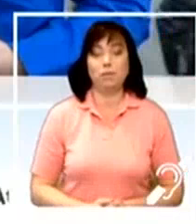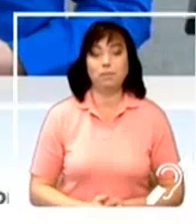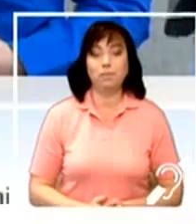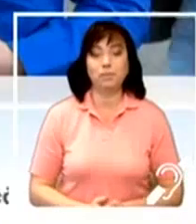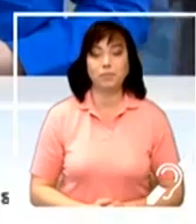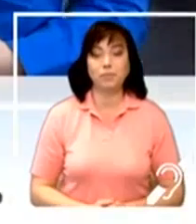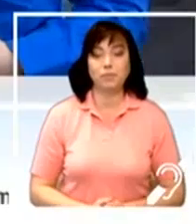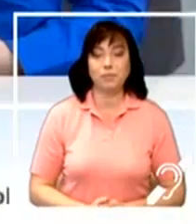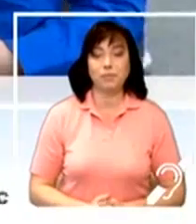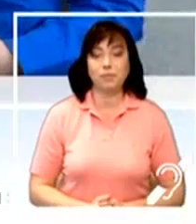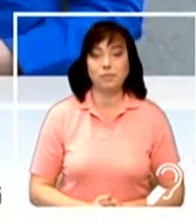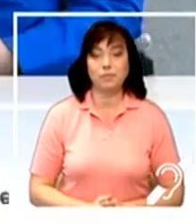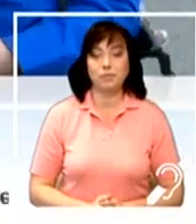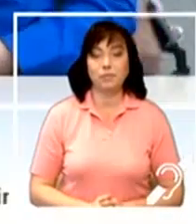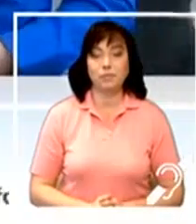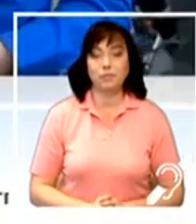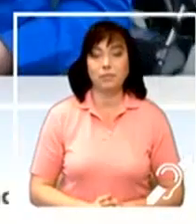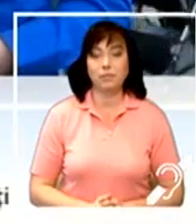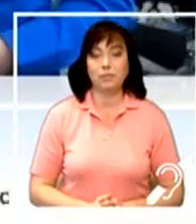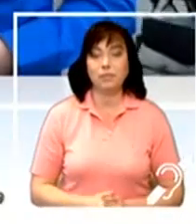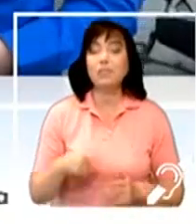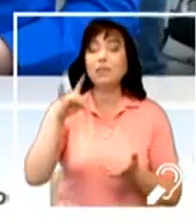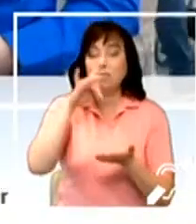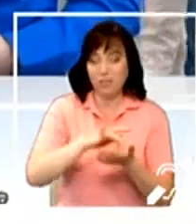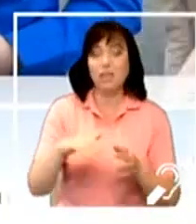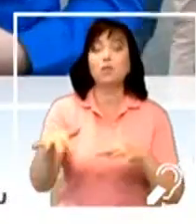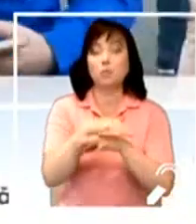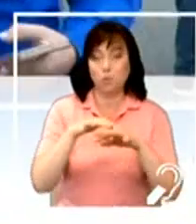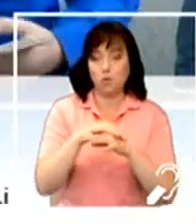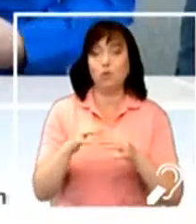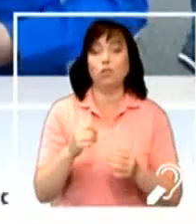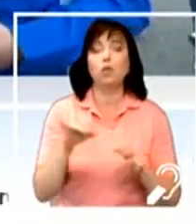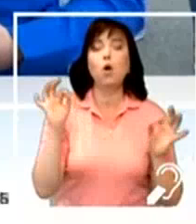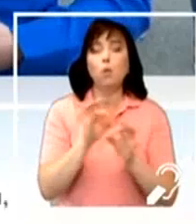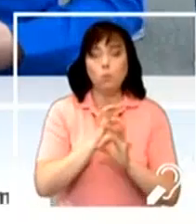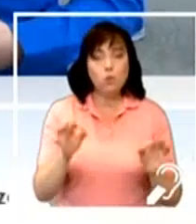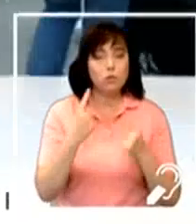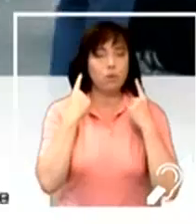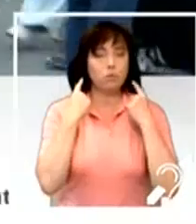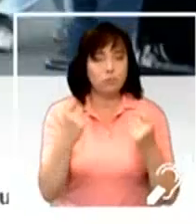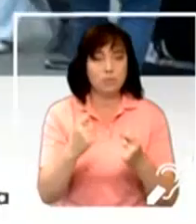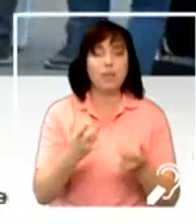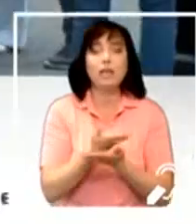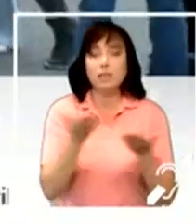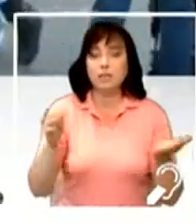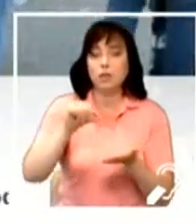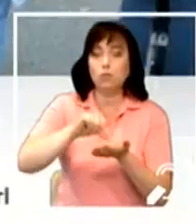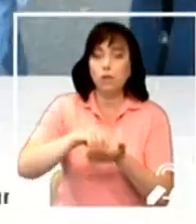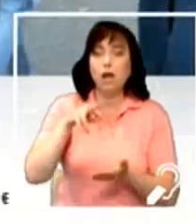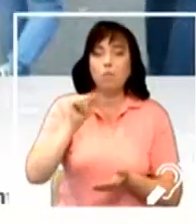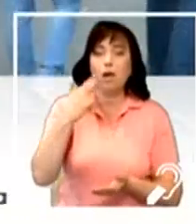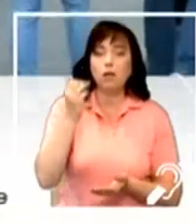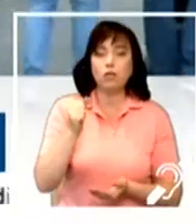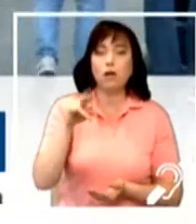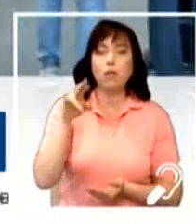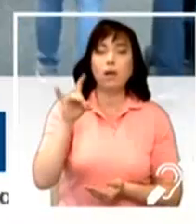Ursu. Mihaela, te ascultăm. Piața Mare Adunări Naționale, muzică bună, în scenă evoluează Pașa